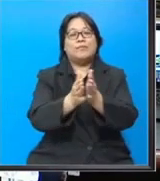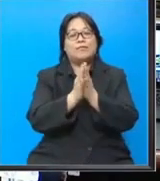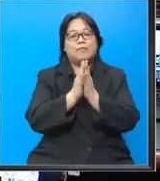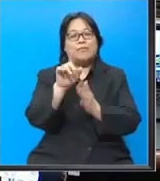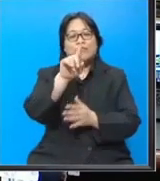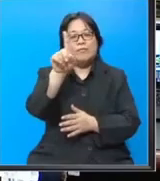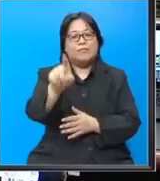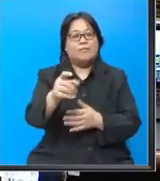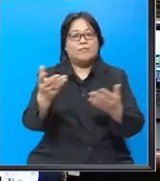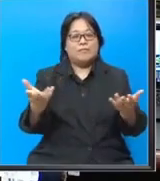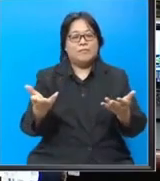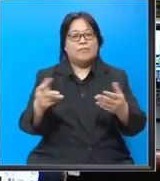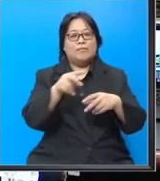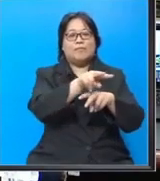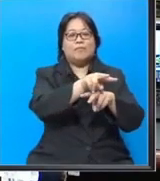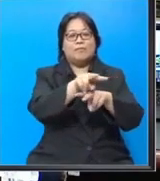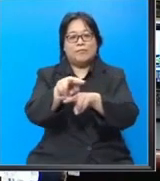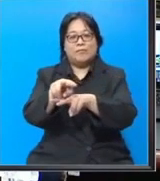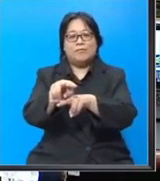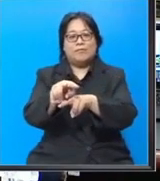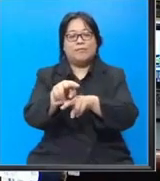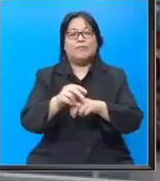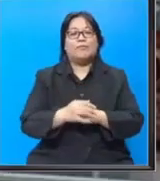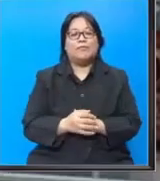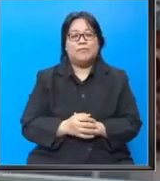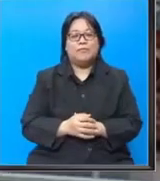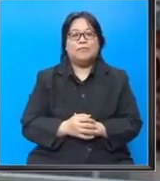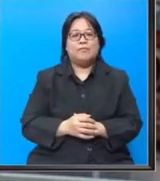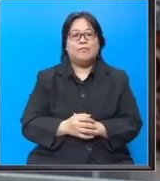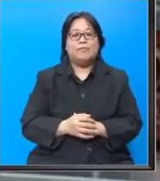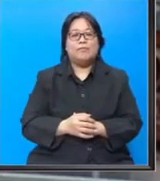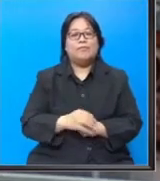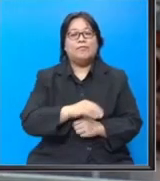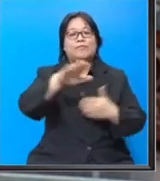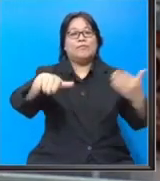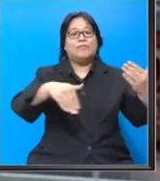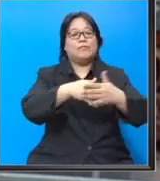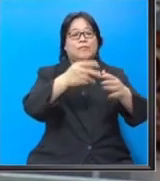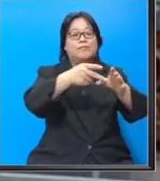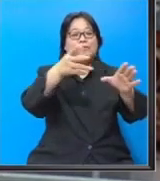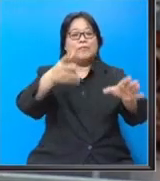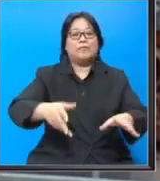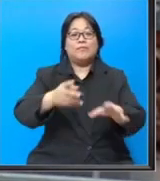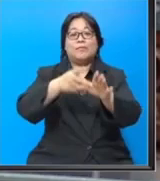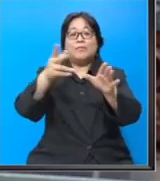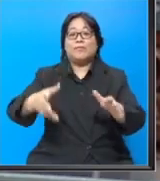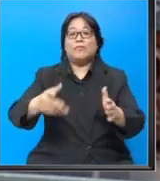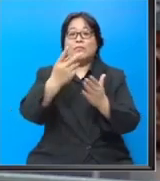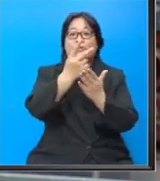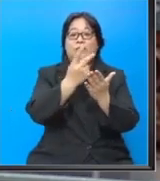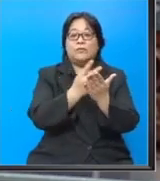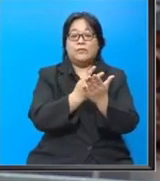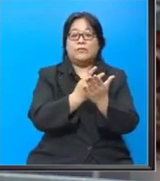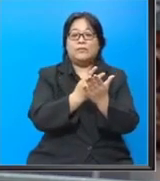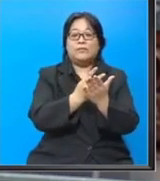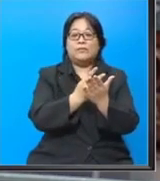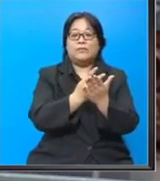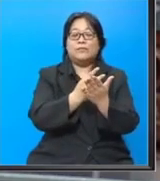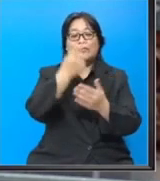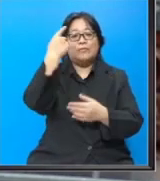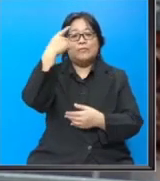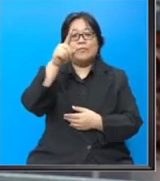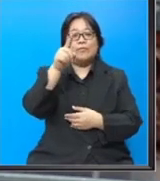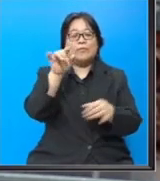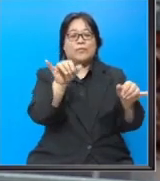tanya apakah pemantauan yang dilakukan ke atas mobil setop1 khusus ini bagi